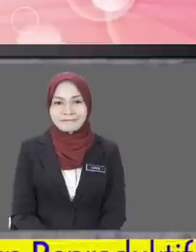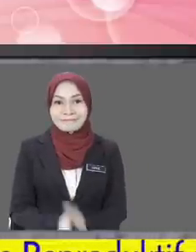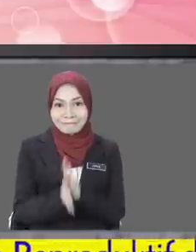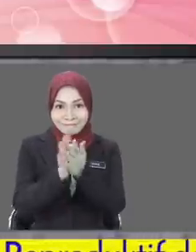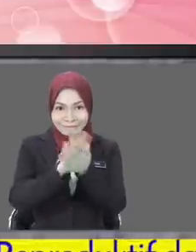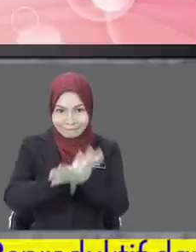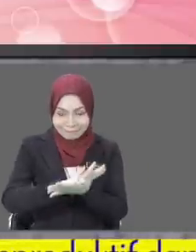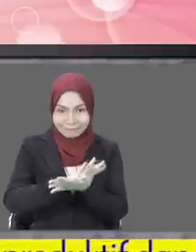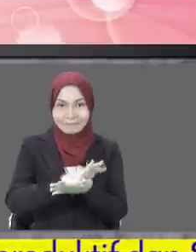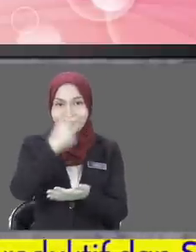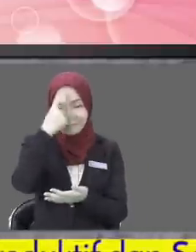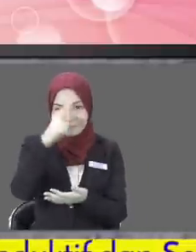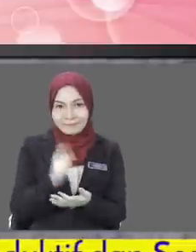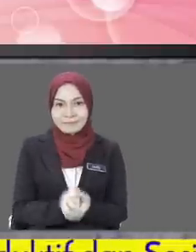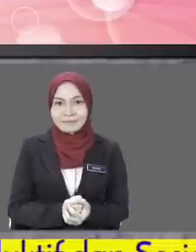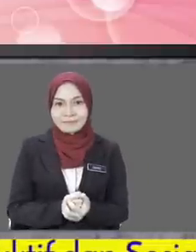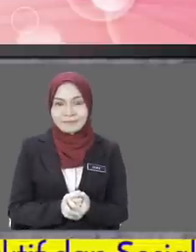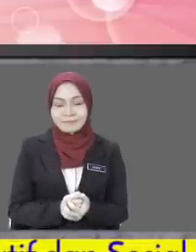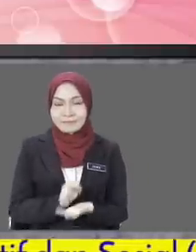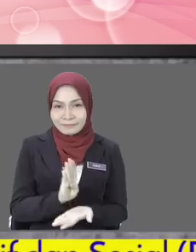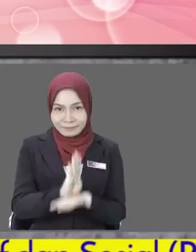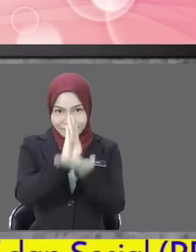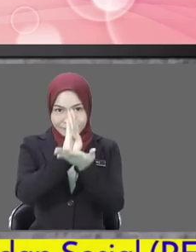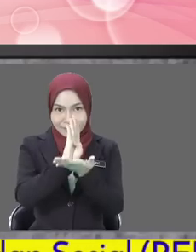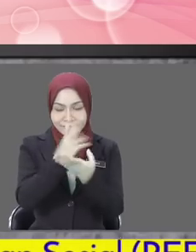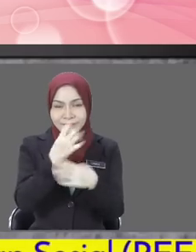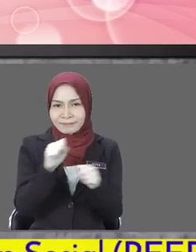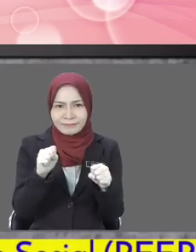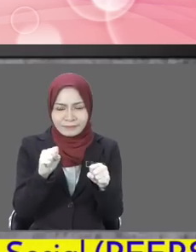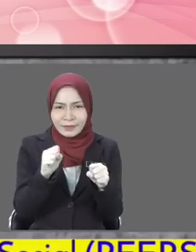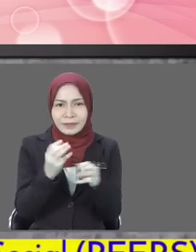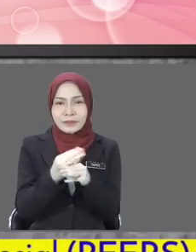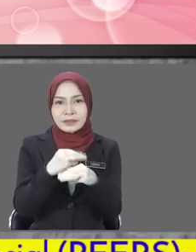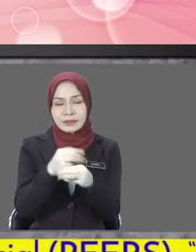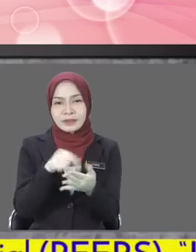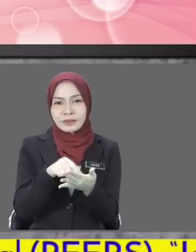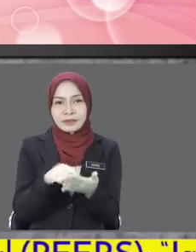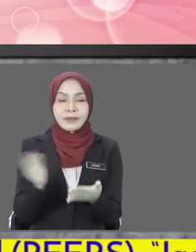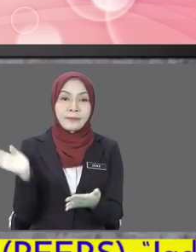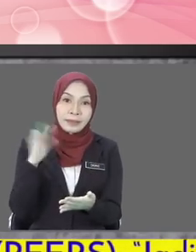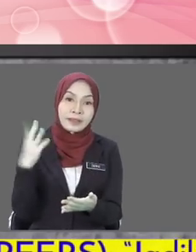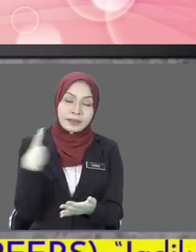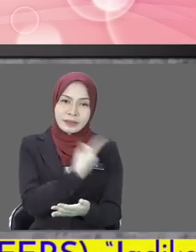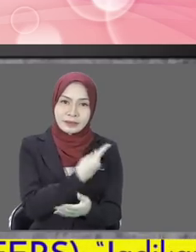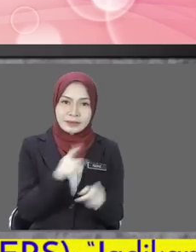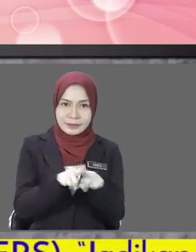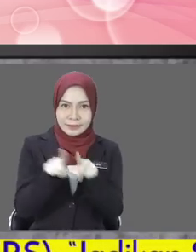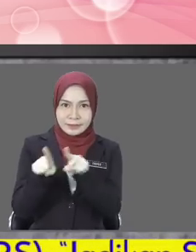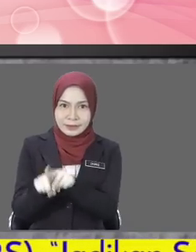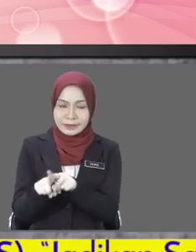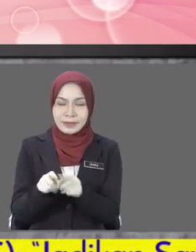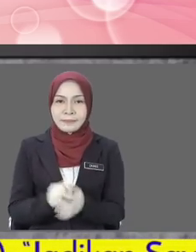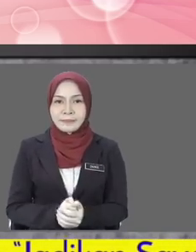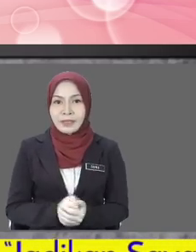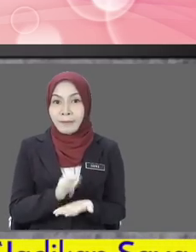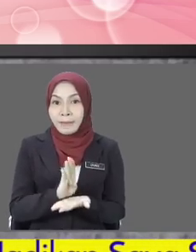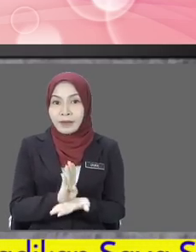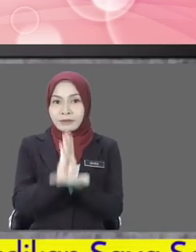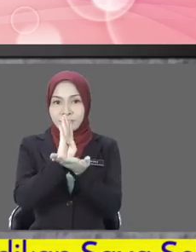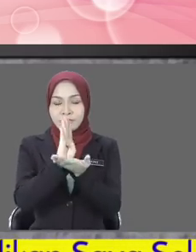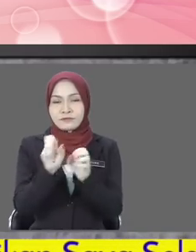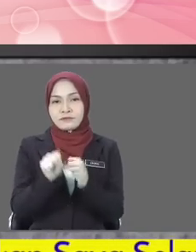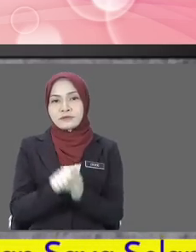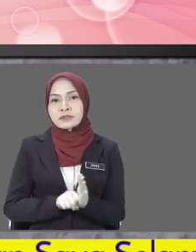justru bagi membendung masalah ini marilah kita bersama-sama memainkan peranan masing-masing sebagai ibu